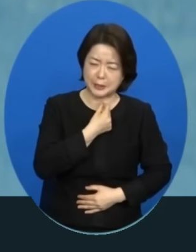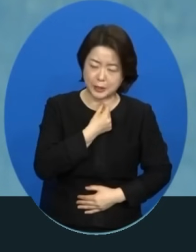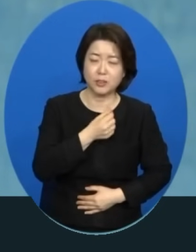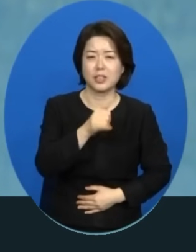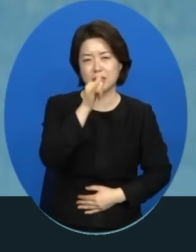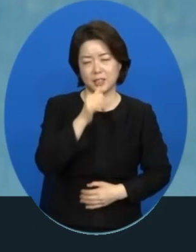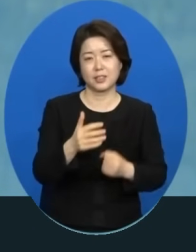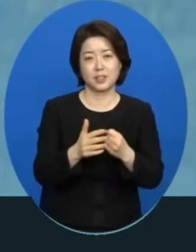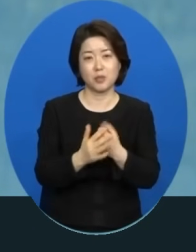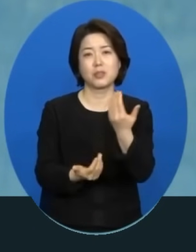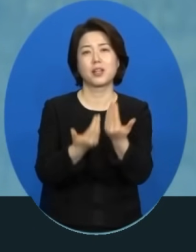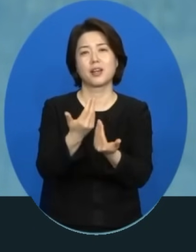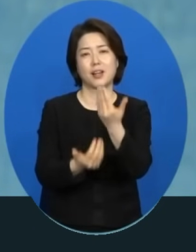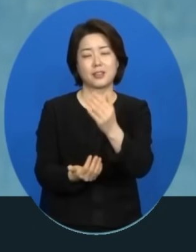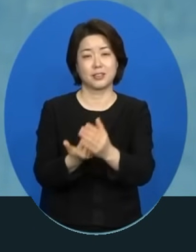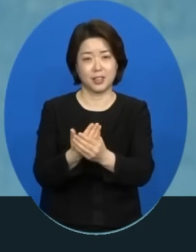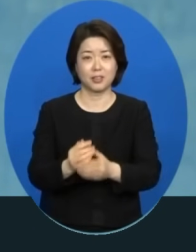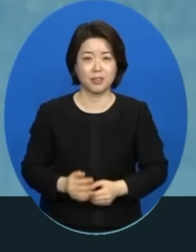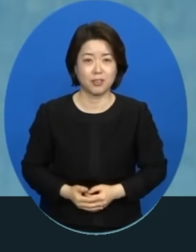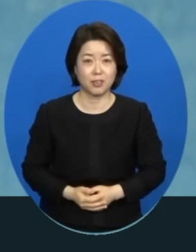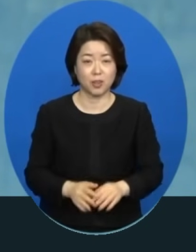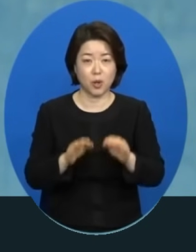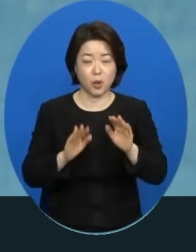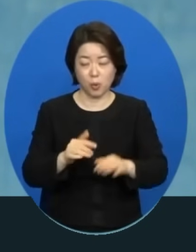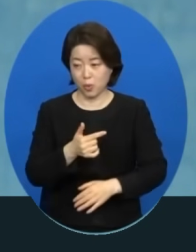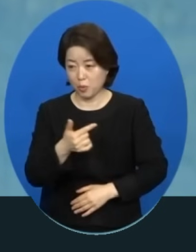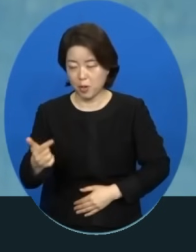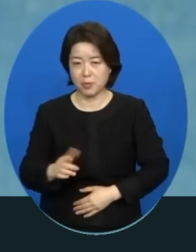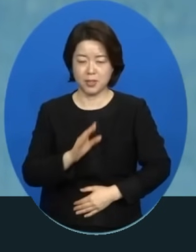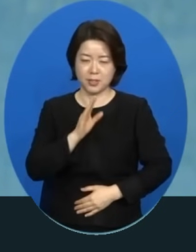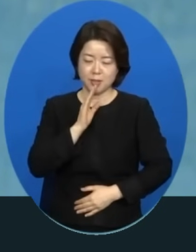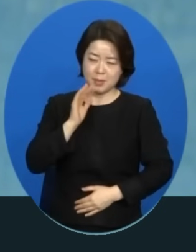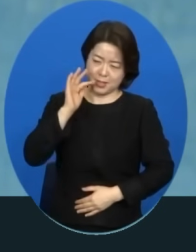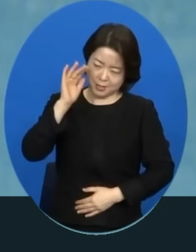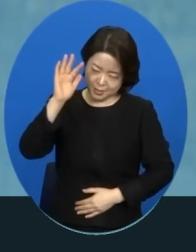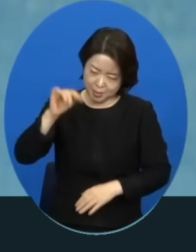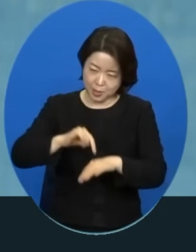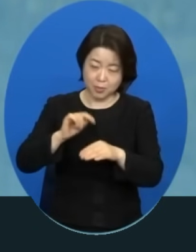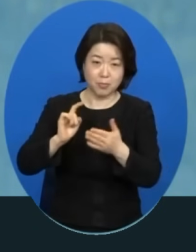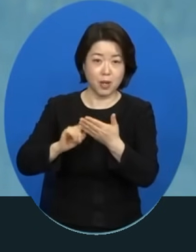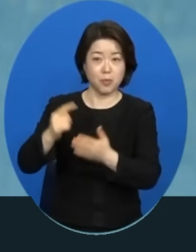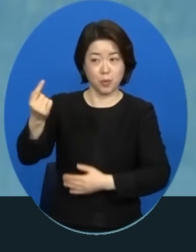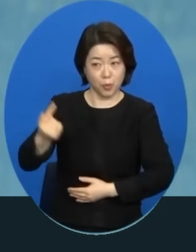것입니다. 아마 오늘 이 저녁에도 정말 사모한 마음으로 오신 분도 계시겠지만